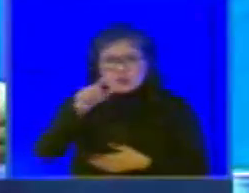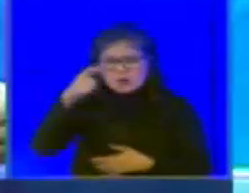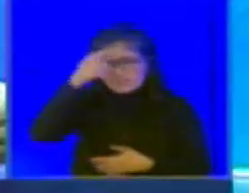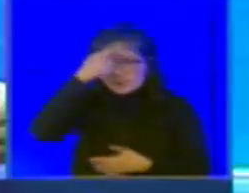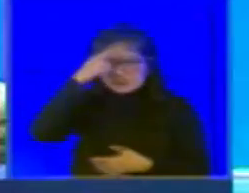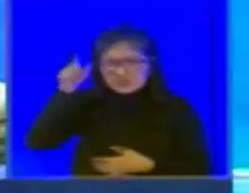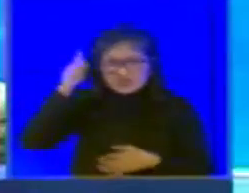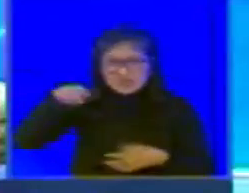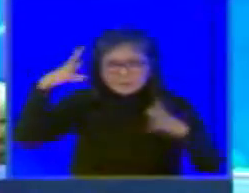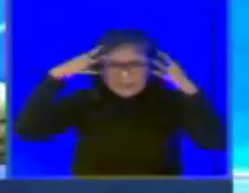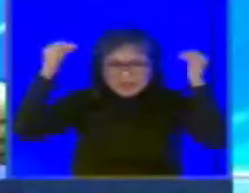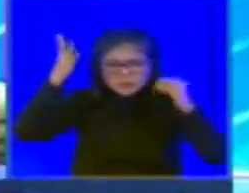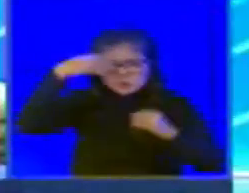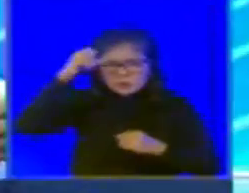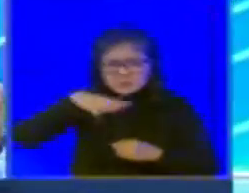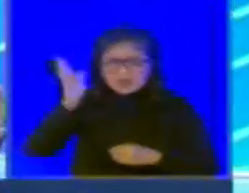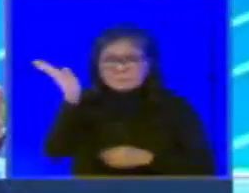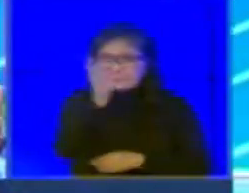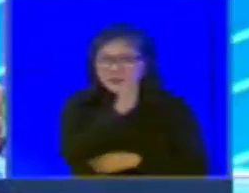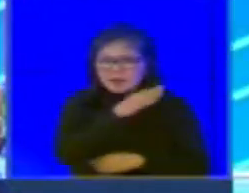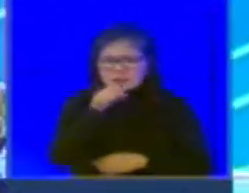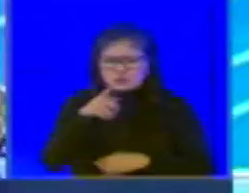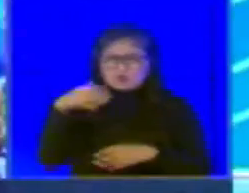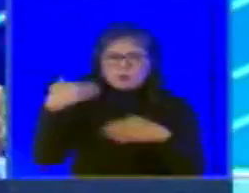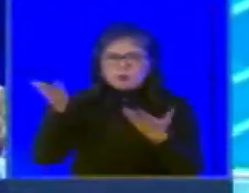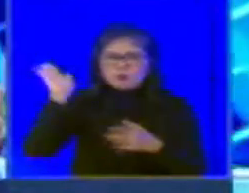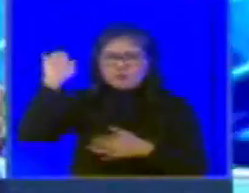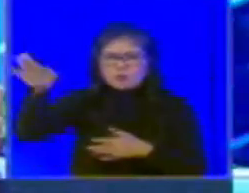Sumatera Barat juga dipulangkan setelah dinyatakan negatif corona.